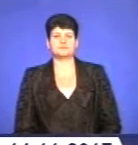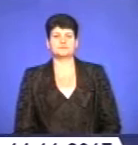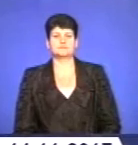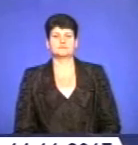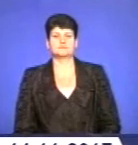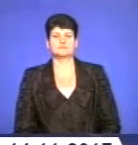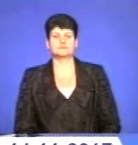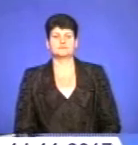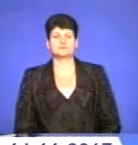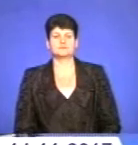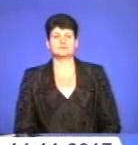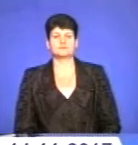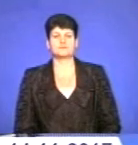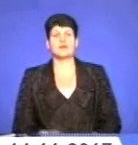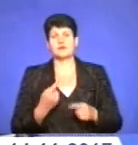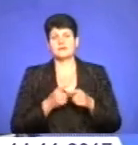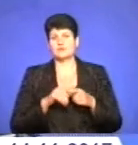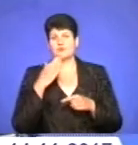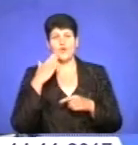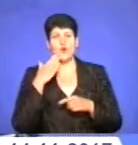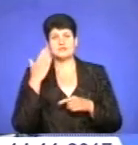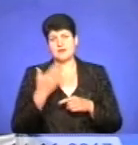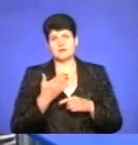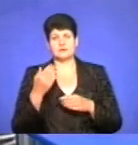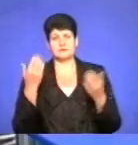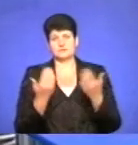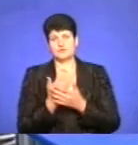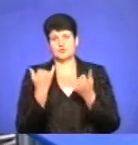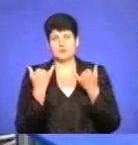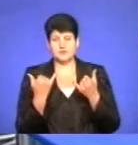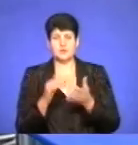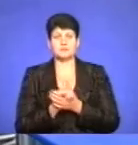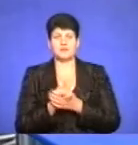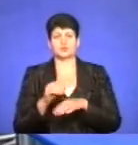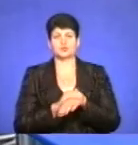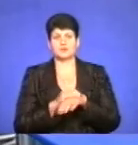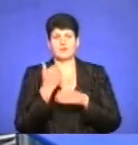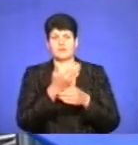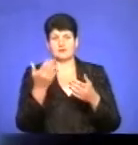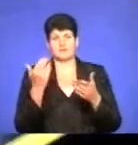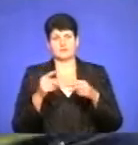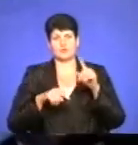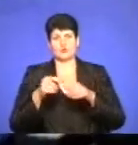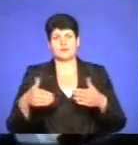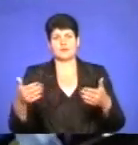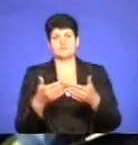ТТБ. Це був останній сюжет на сьогодні. Миру, добра і злагоди вам та вашим родинам.